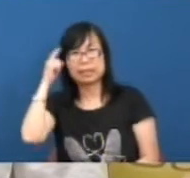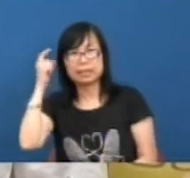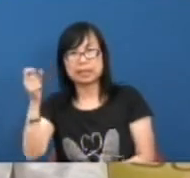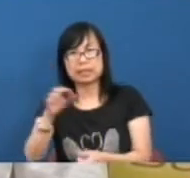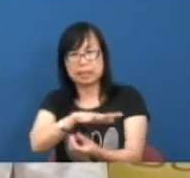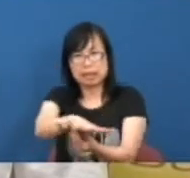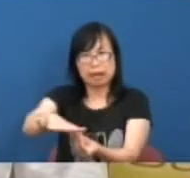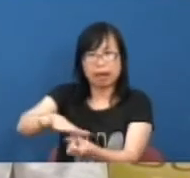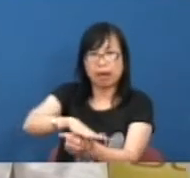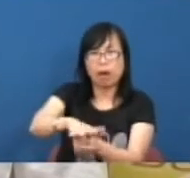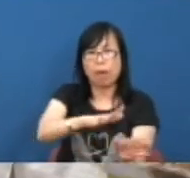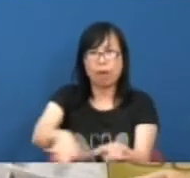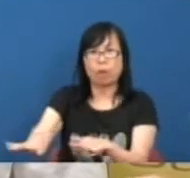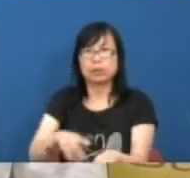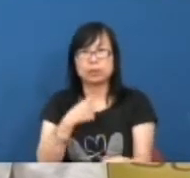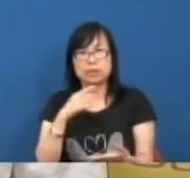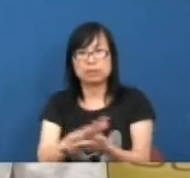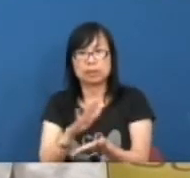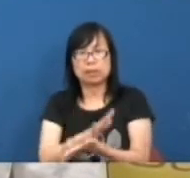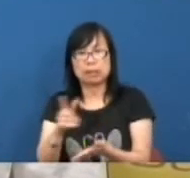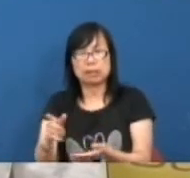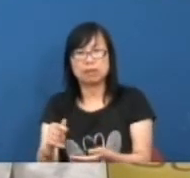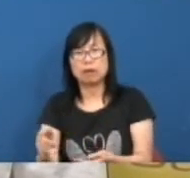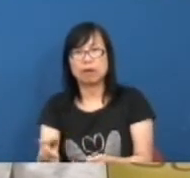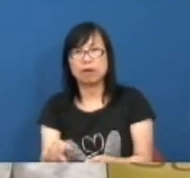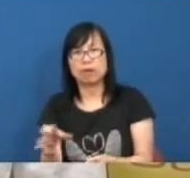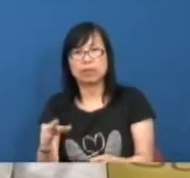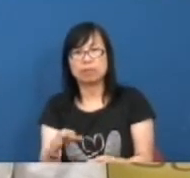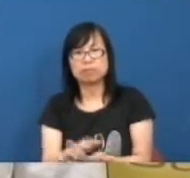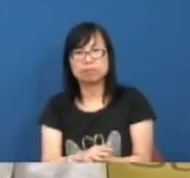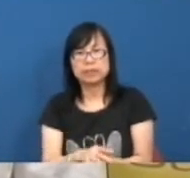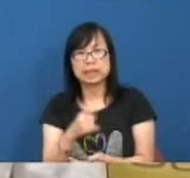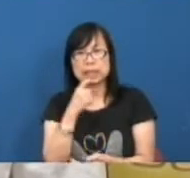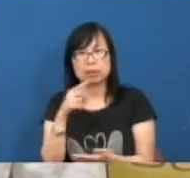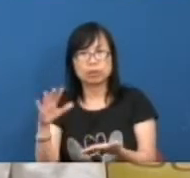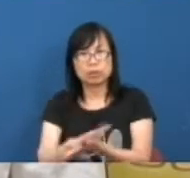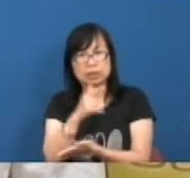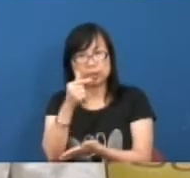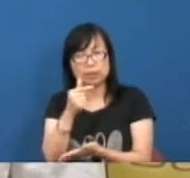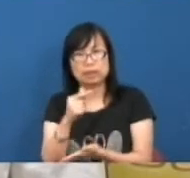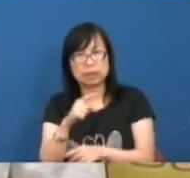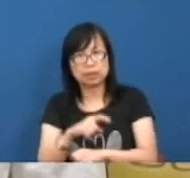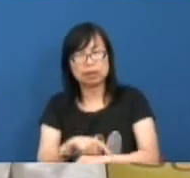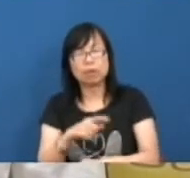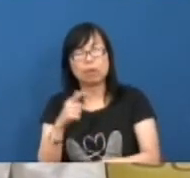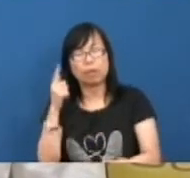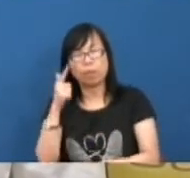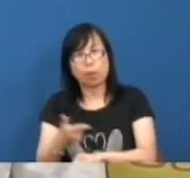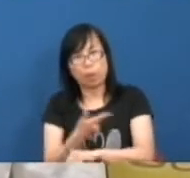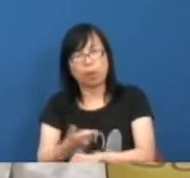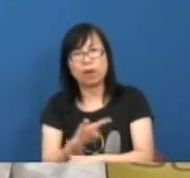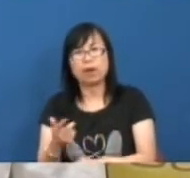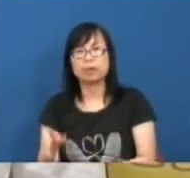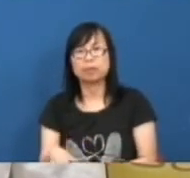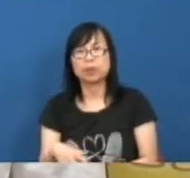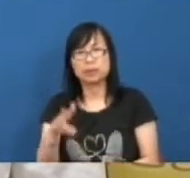海都要幾年嘅時間啦，到時增建咪可能搞嚟搞埋都可能要成10年嘅時間，即係都好耐咁樣咯。所以可能暫